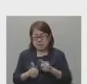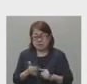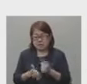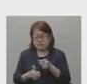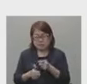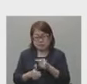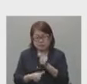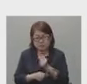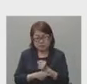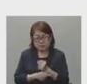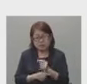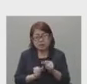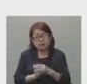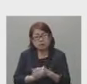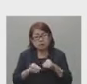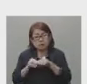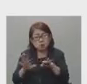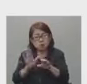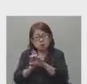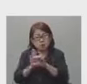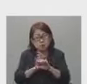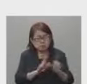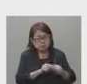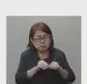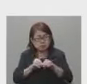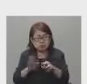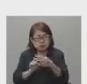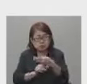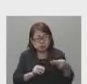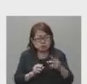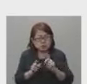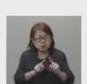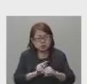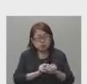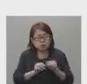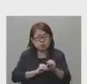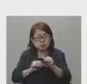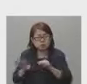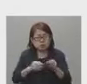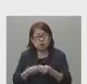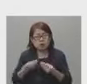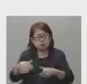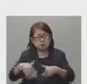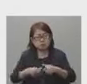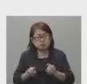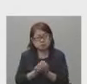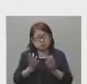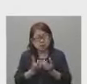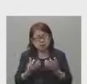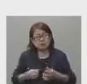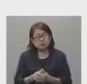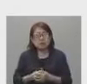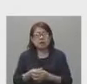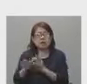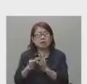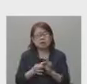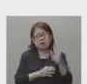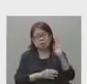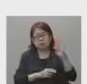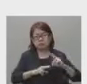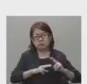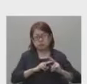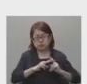ผลิตสื่อผลิตภาพผลิตโพสต์เนื้อหาที่สร้างความเกลียดชังต่างๆมีส่วนโยงใยกับบริษัทเอกชนบริษั